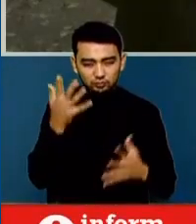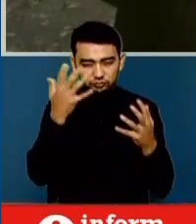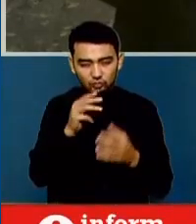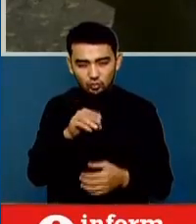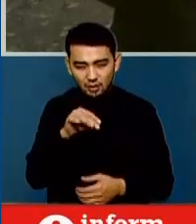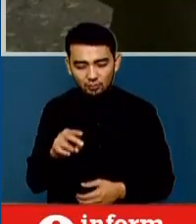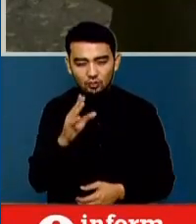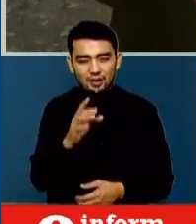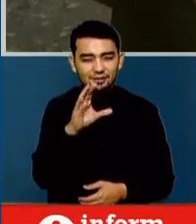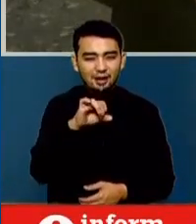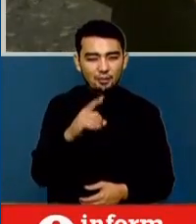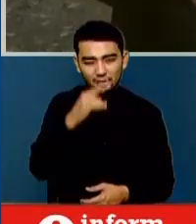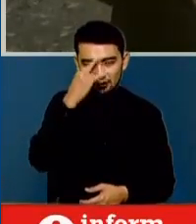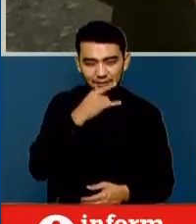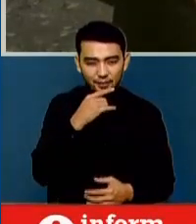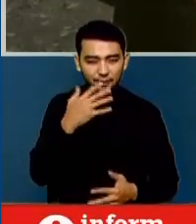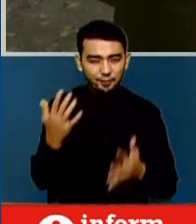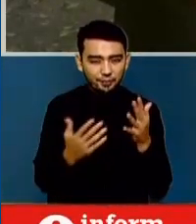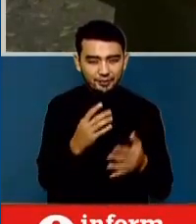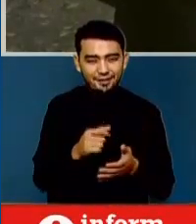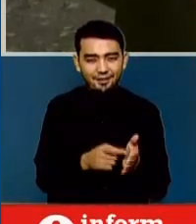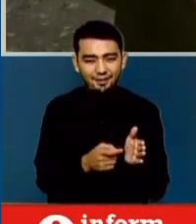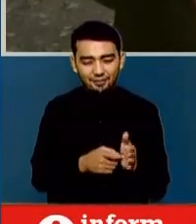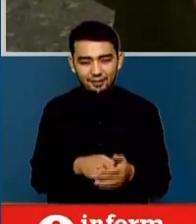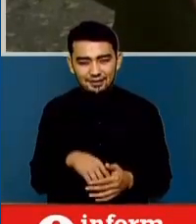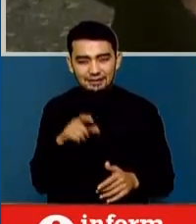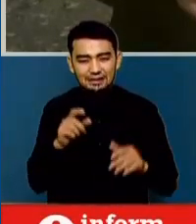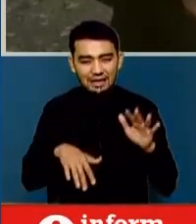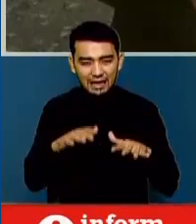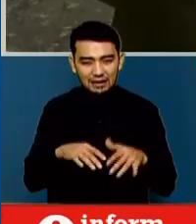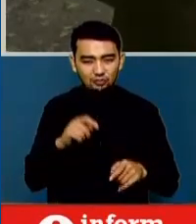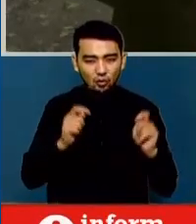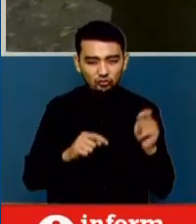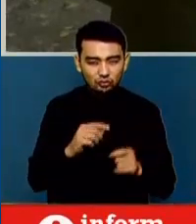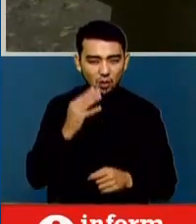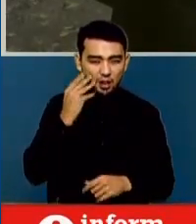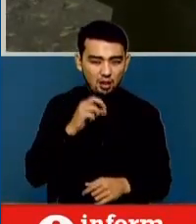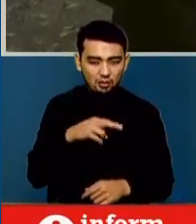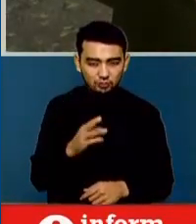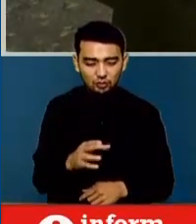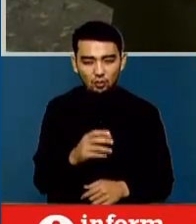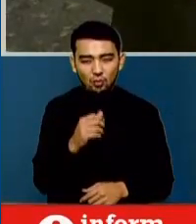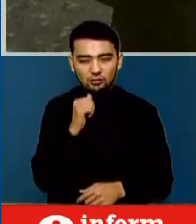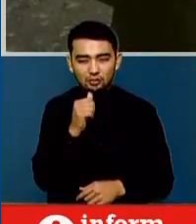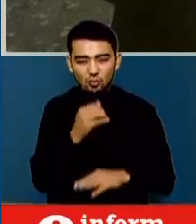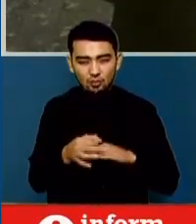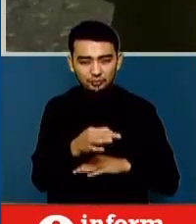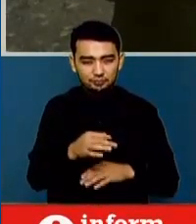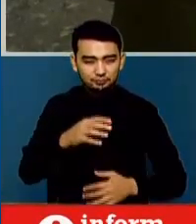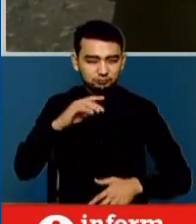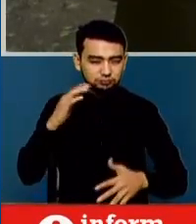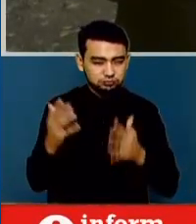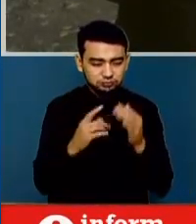Западно-Казахстанской области ждут шквалистый ветер, в Карагандинской снег, дождь и гололед. В Костанайской области прогнозируют низовую метель.